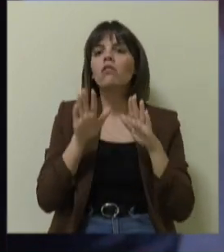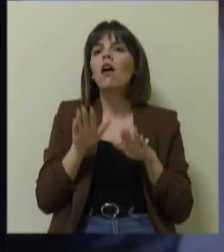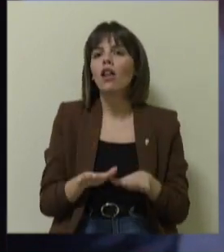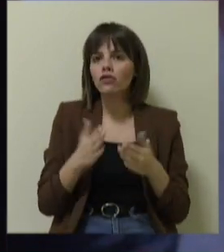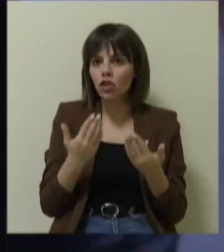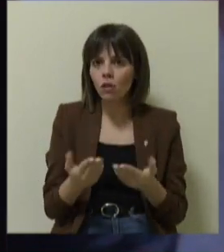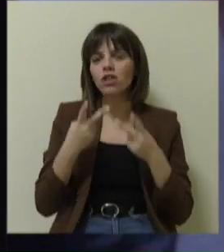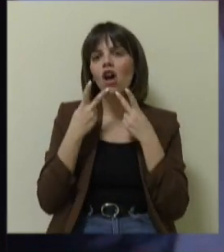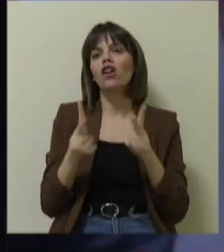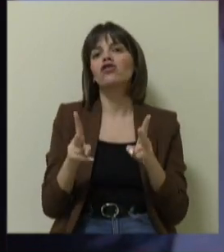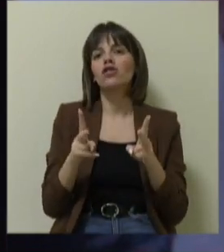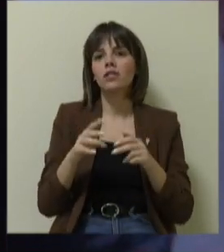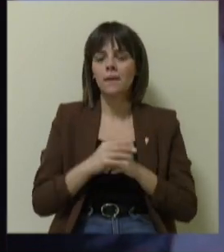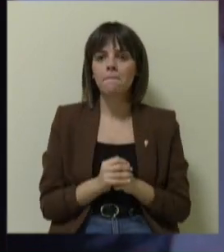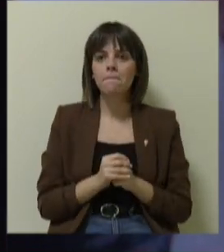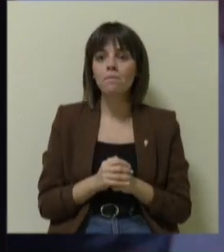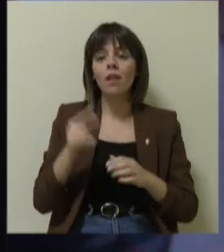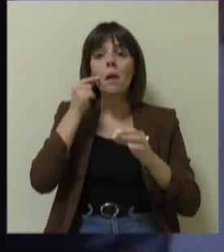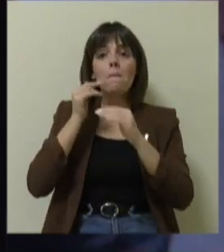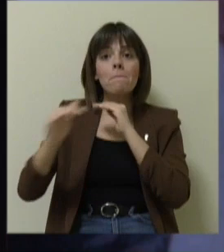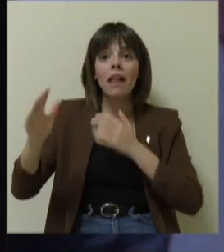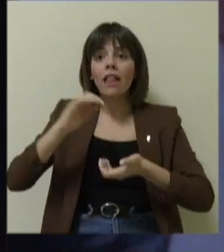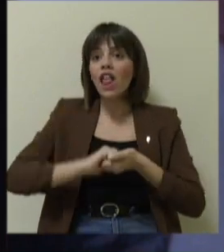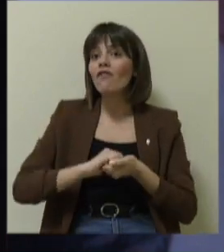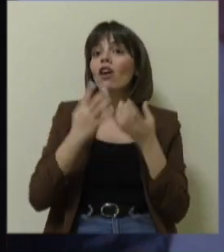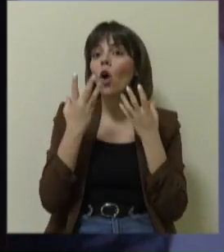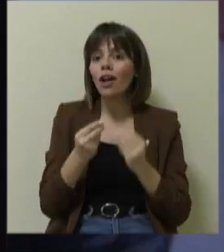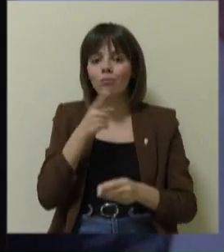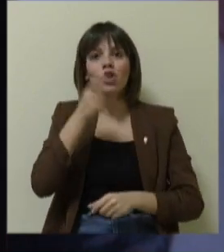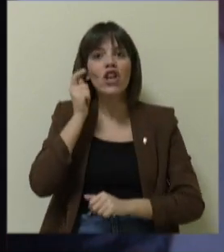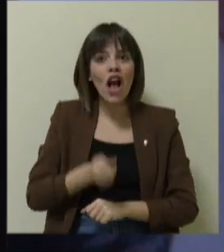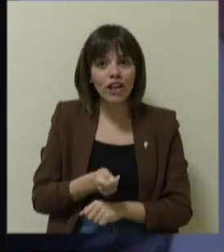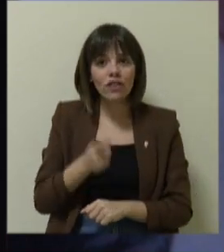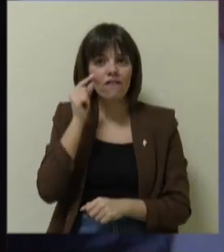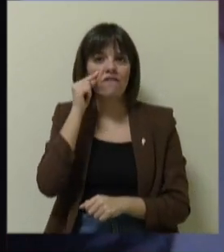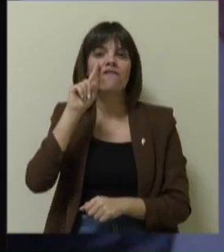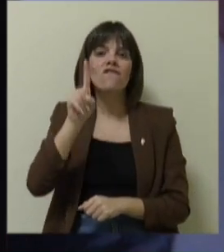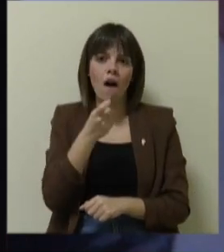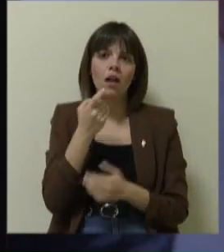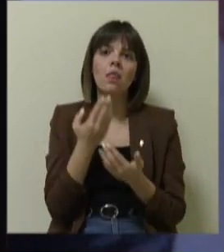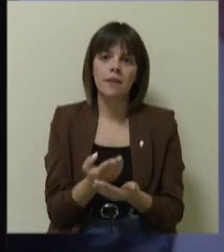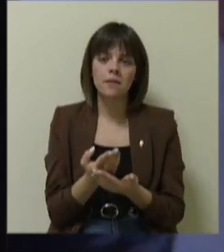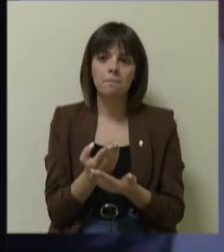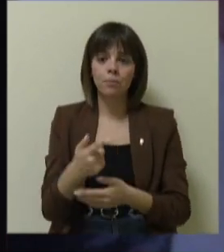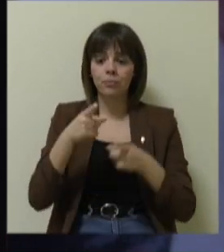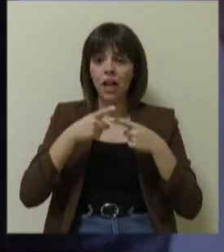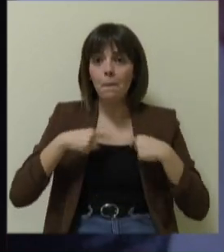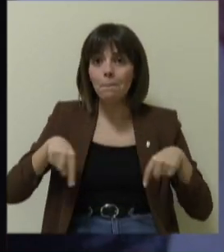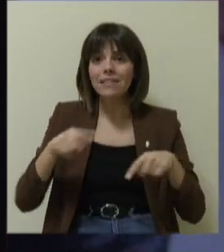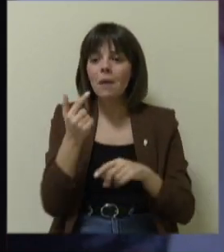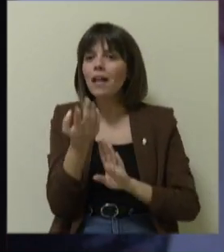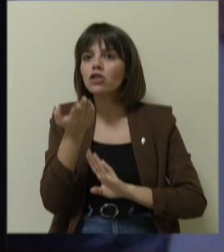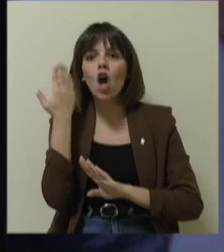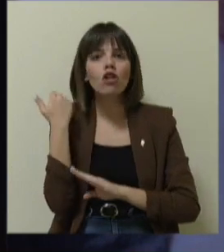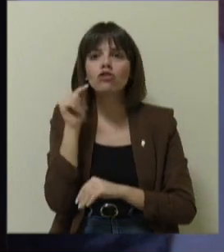kalacağımız açıktır. Millet İttifakı olarak bu gerçeğin farkındayız. Biz biraz